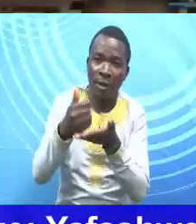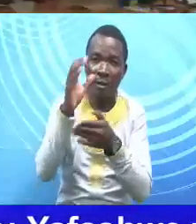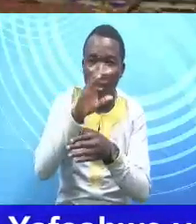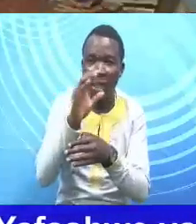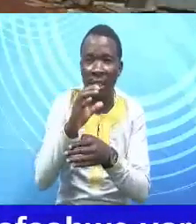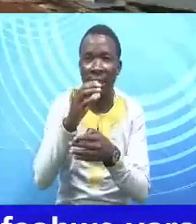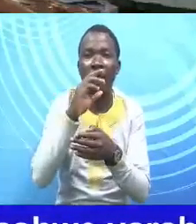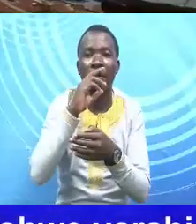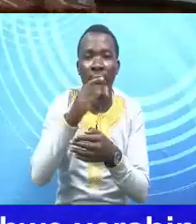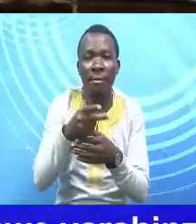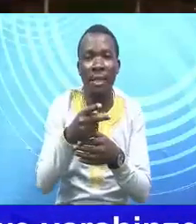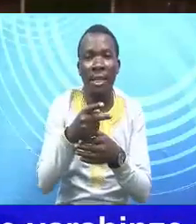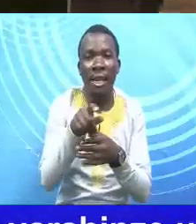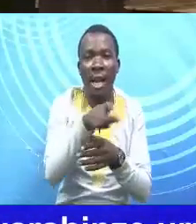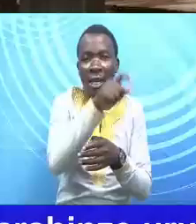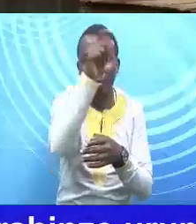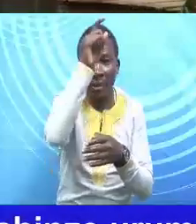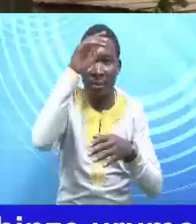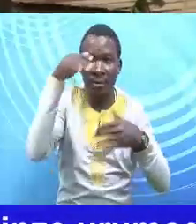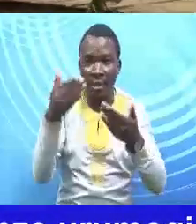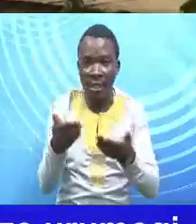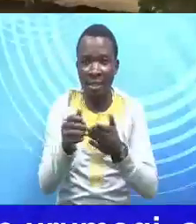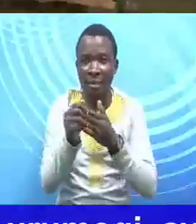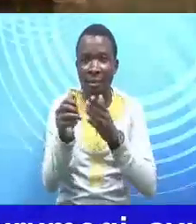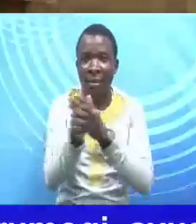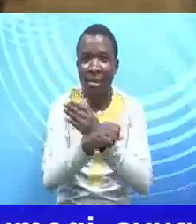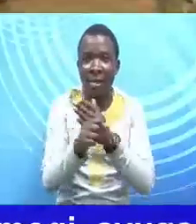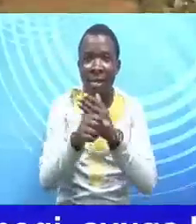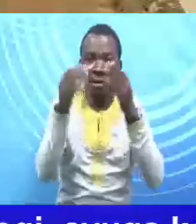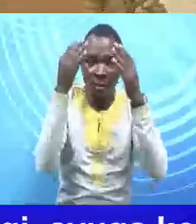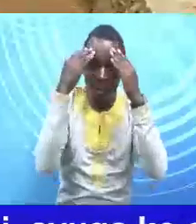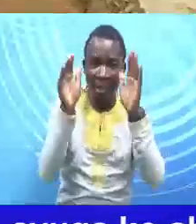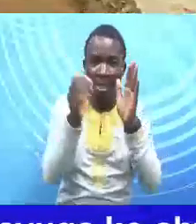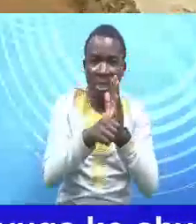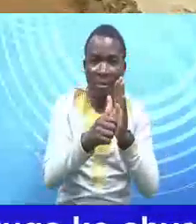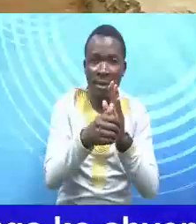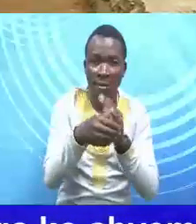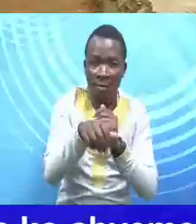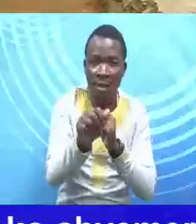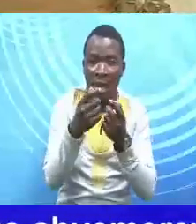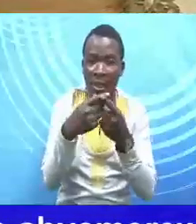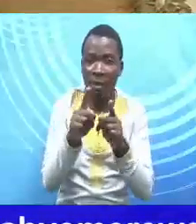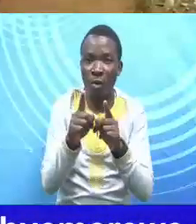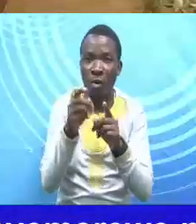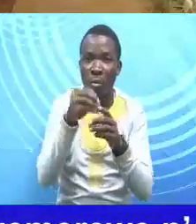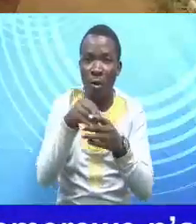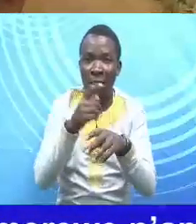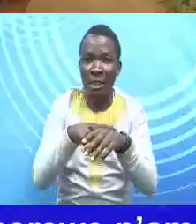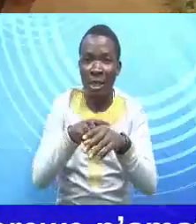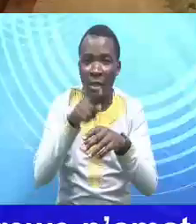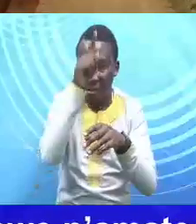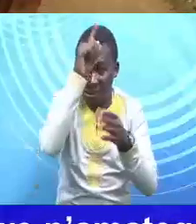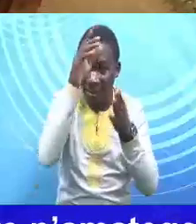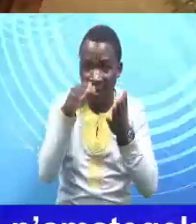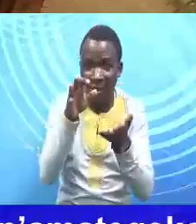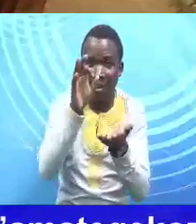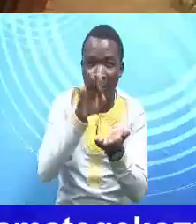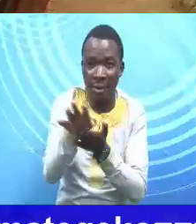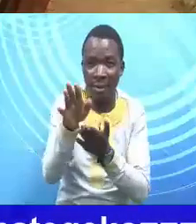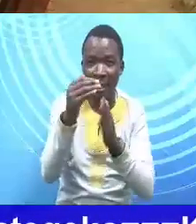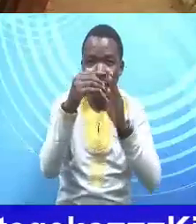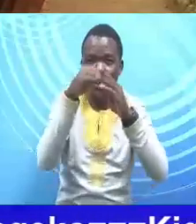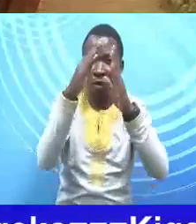igisubizo. Hakwibazwa nimba koko ubuyobozi bw'umurenge butarigeze bumenya iki kibazo mu gihe uyu muturage yasohowe mu nzu yakodeshaga y'icyumba